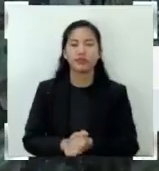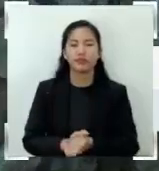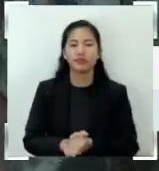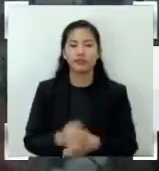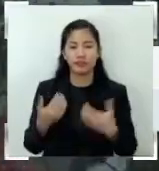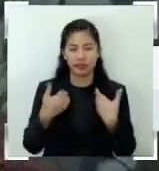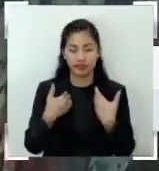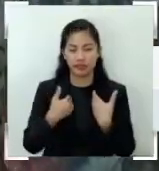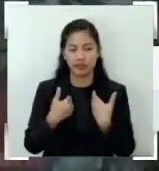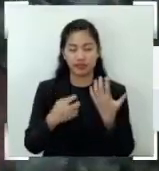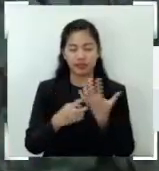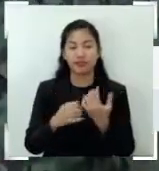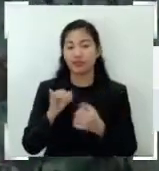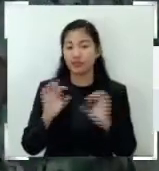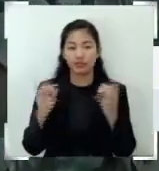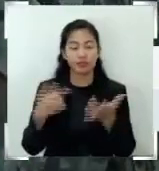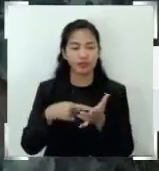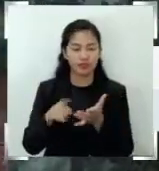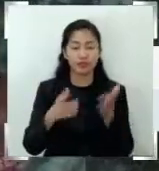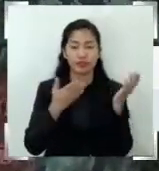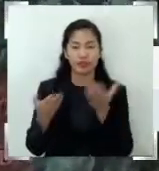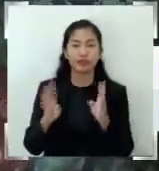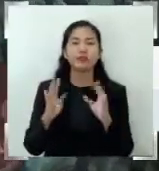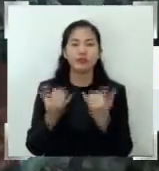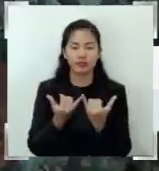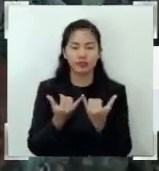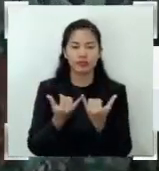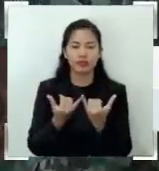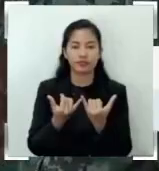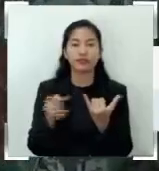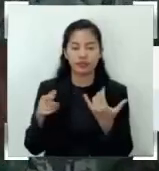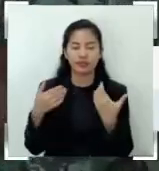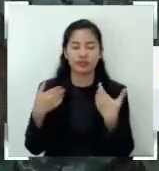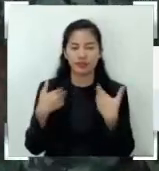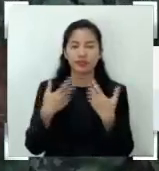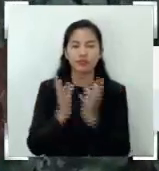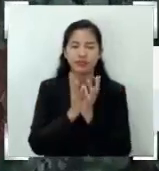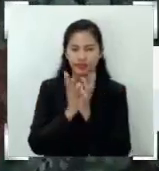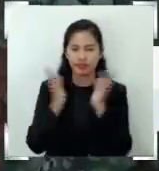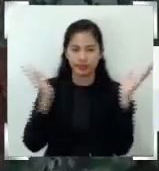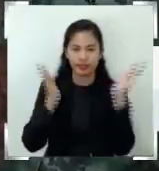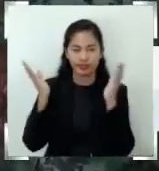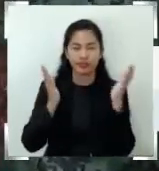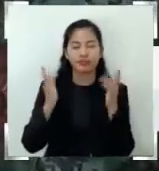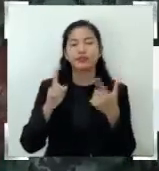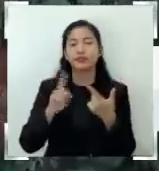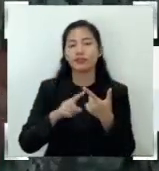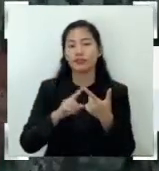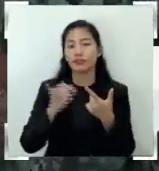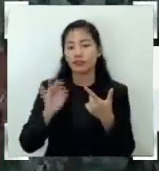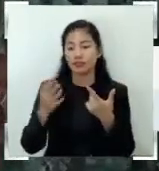silang pambayad, dadalhin sa barangay nila, doon po sila mag-community service. Ano po. Pangalawang offense po, nahulihan sila,